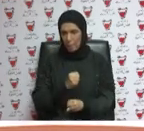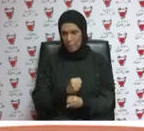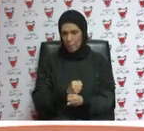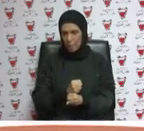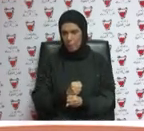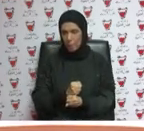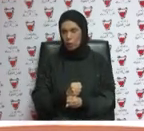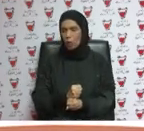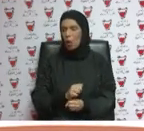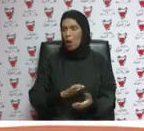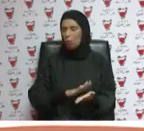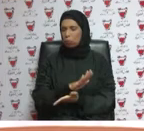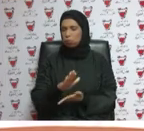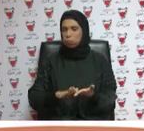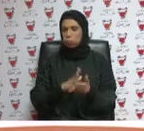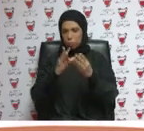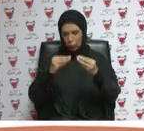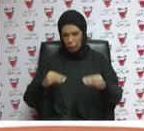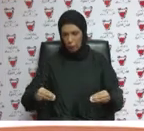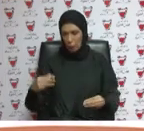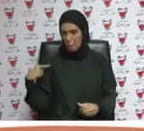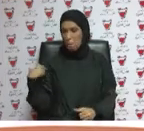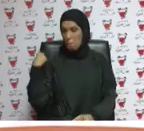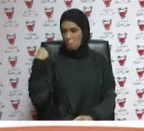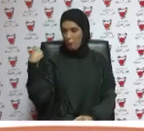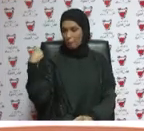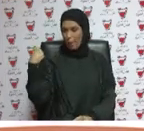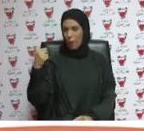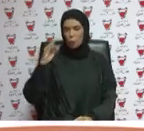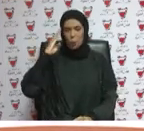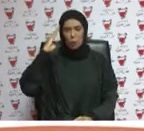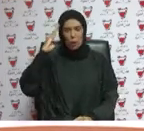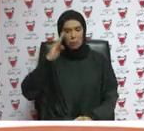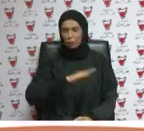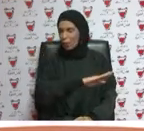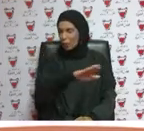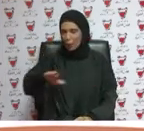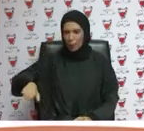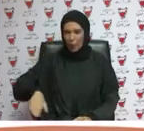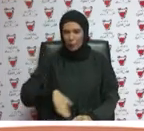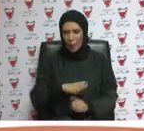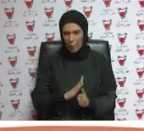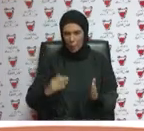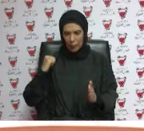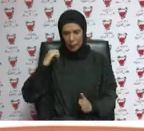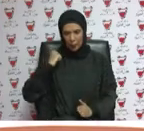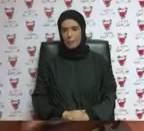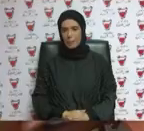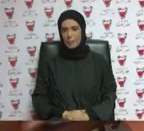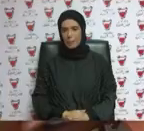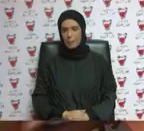الأزمة وكل من يساهم في حل هذه الأزمة هو بطل. فشكرا لكم جميعا وإن شاء الله نكون من ضمن أبطال البحرين. شكرا معالي